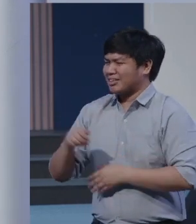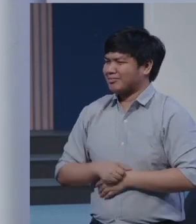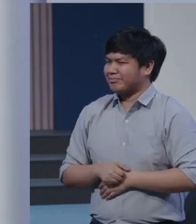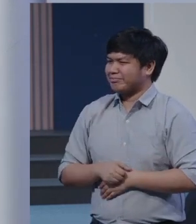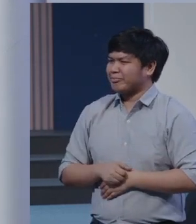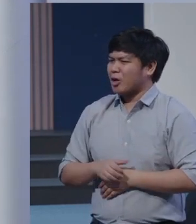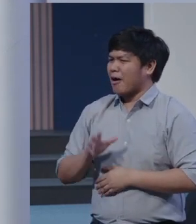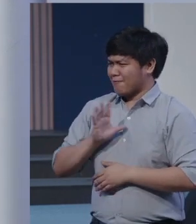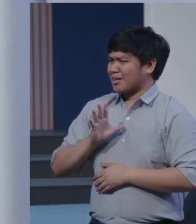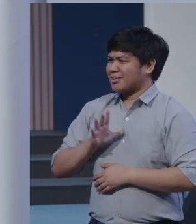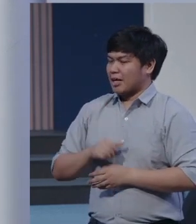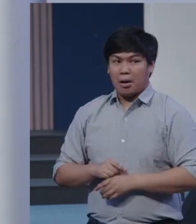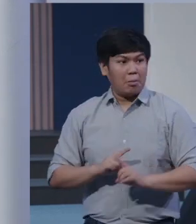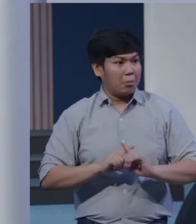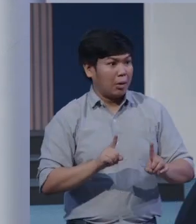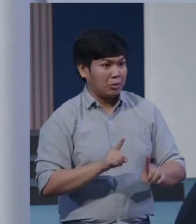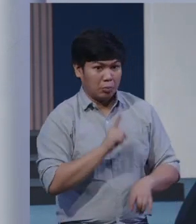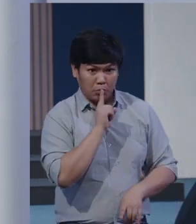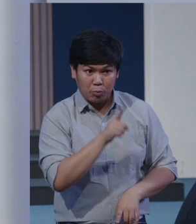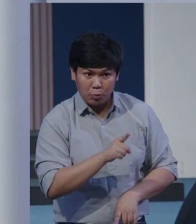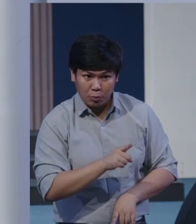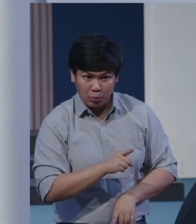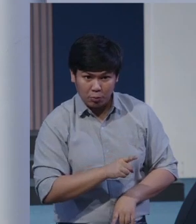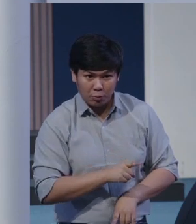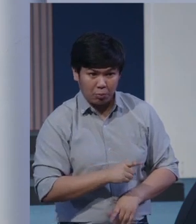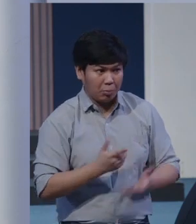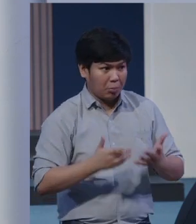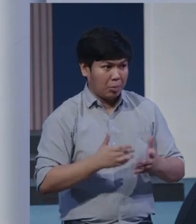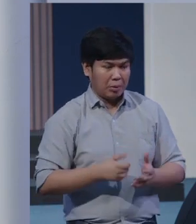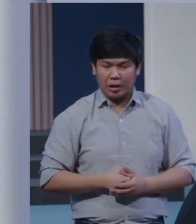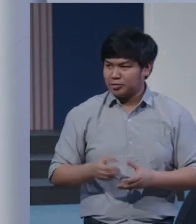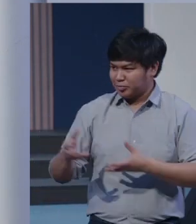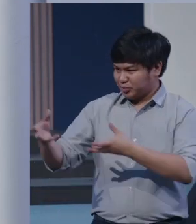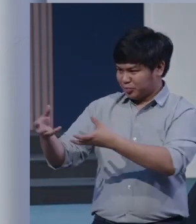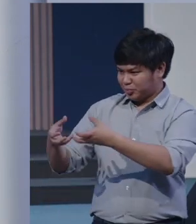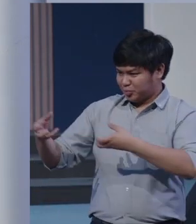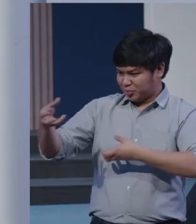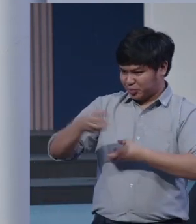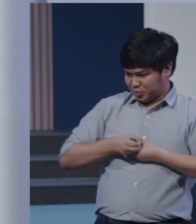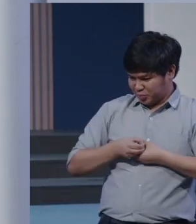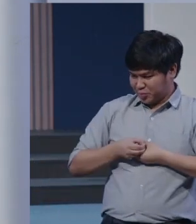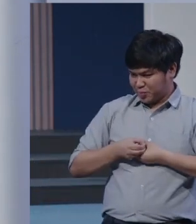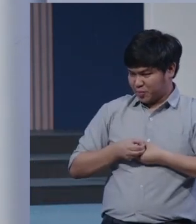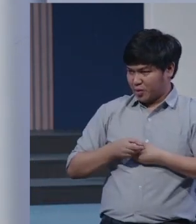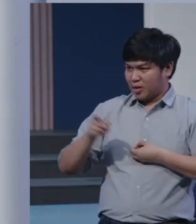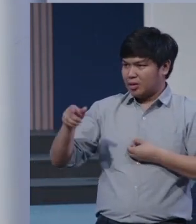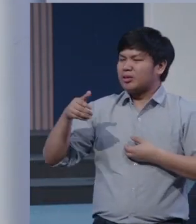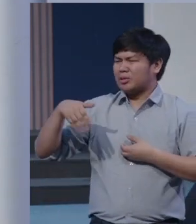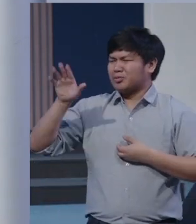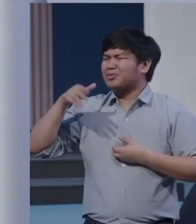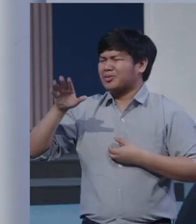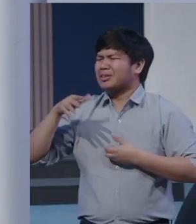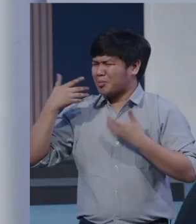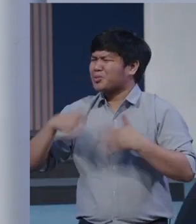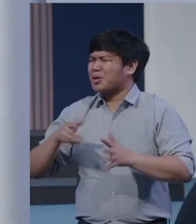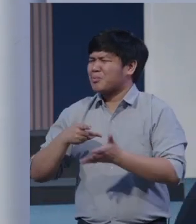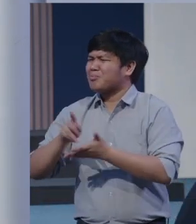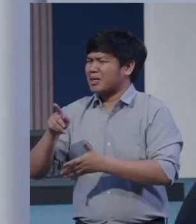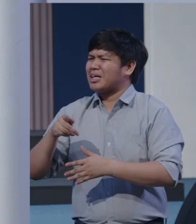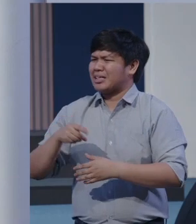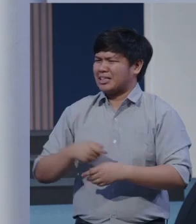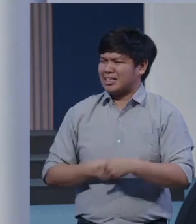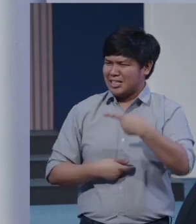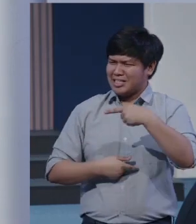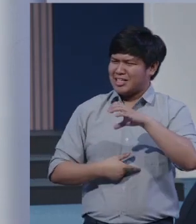through robbery or if he has oppressed his Neighbor or has found something lost and lied